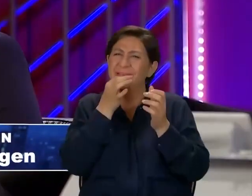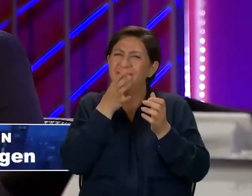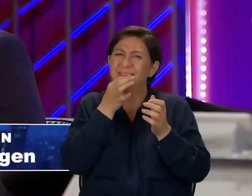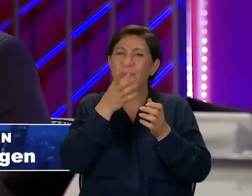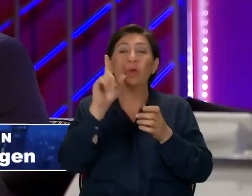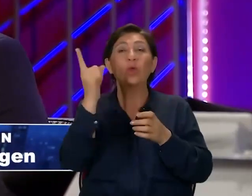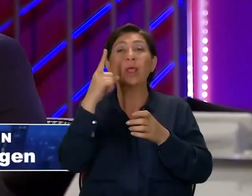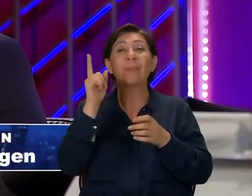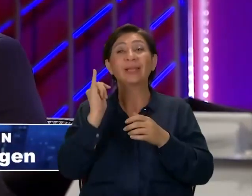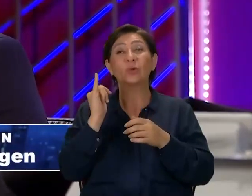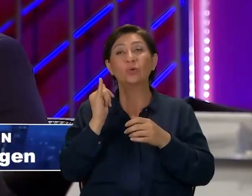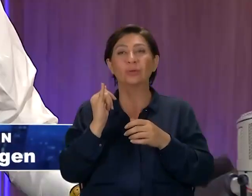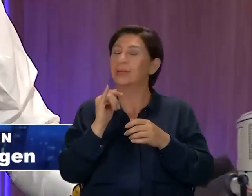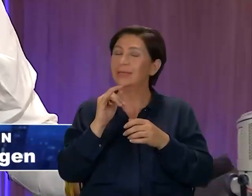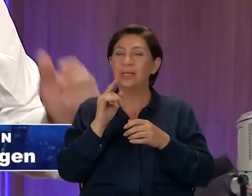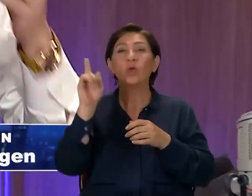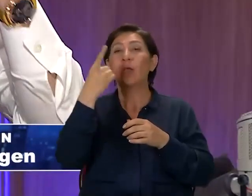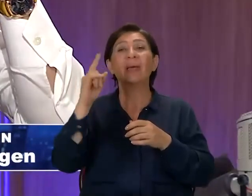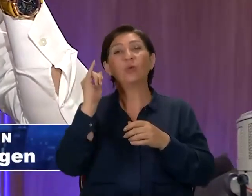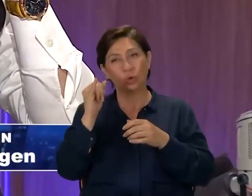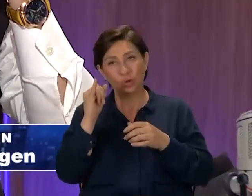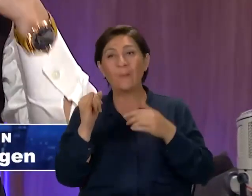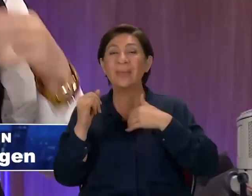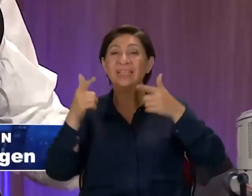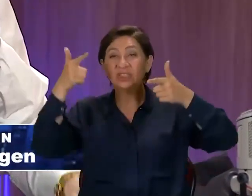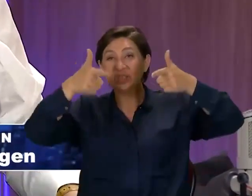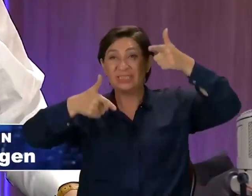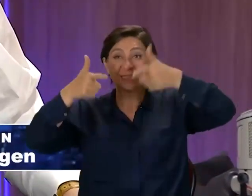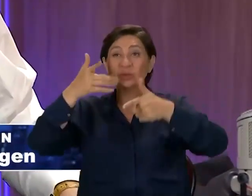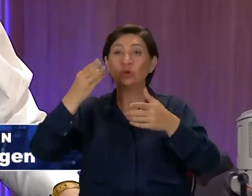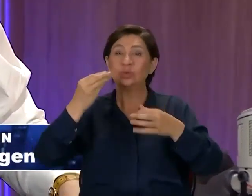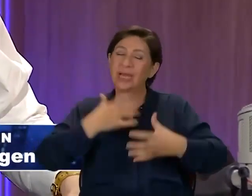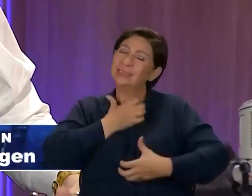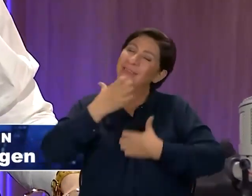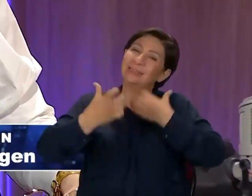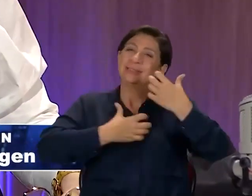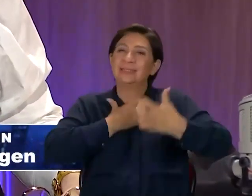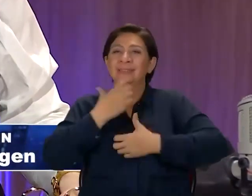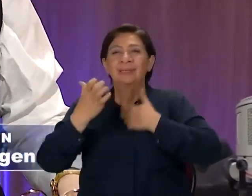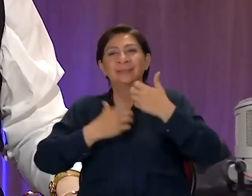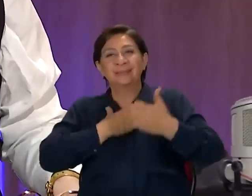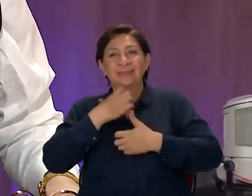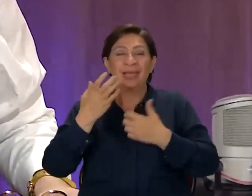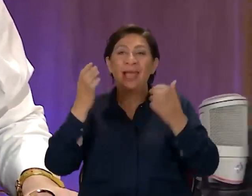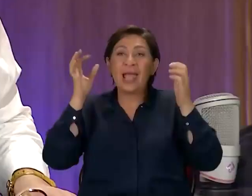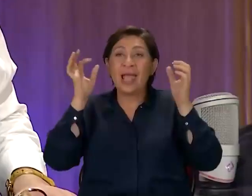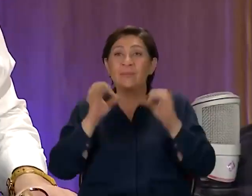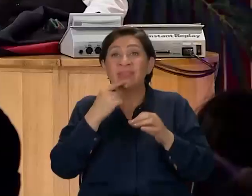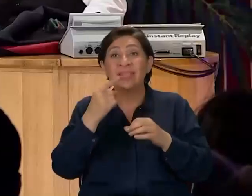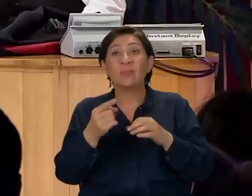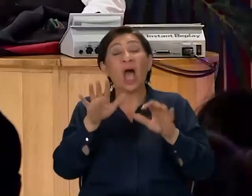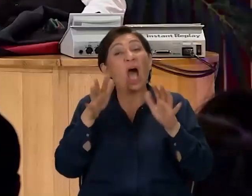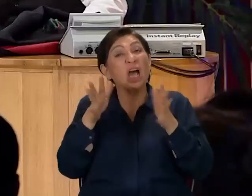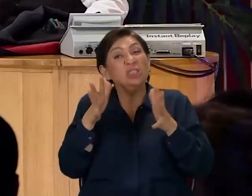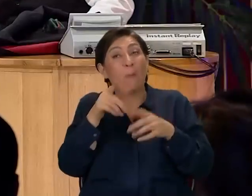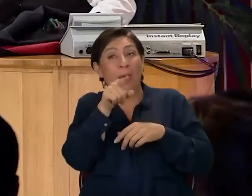yani, yönetmen kötüydü. Ya, yönetmen de çok kötüydü ve ben de çekerken büyük ıstırap çektim. Yani sürekli dedim ki acaba